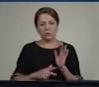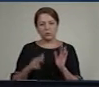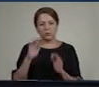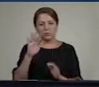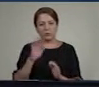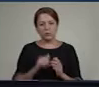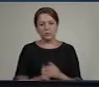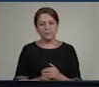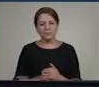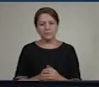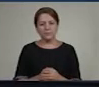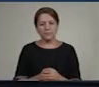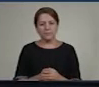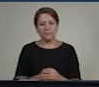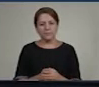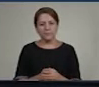3485.